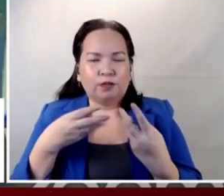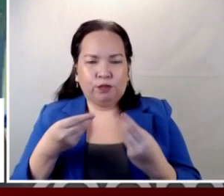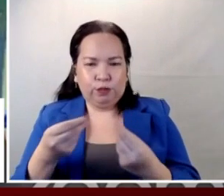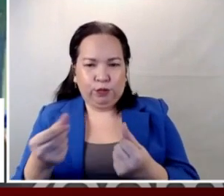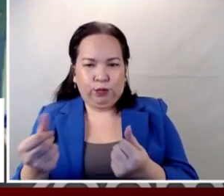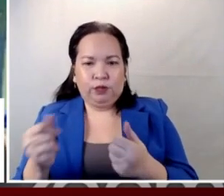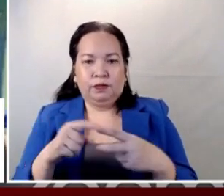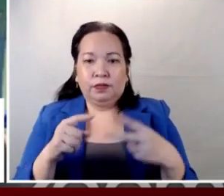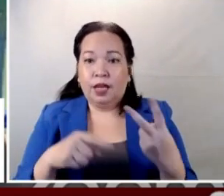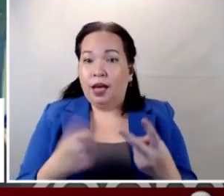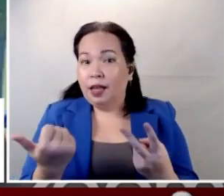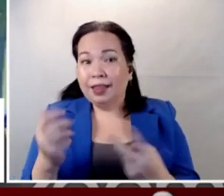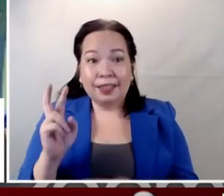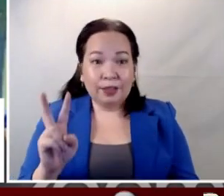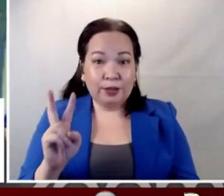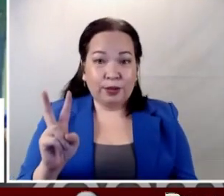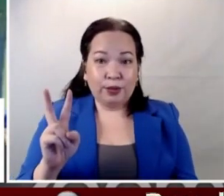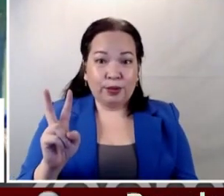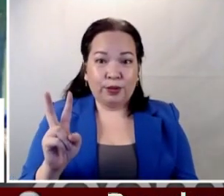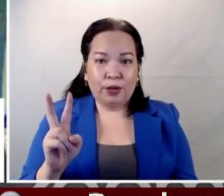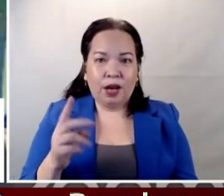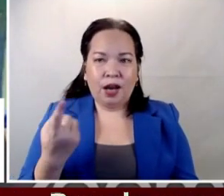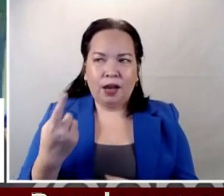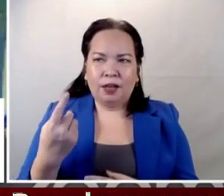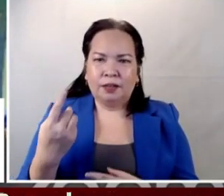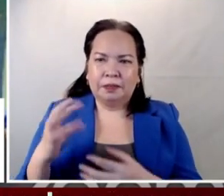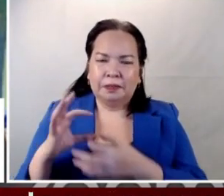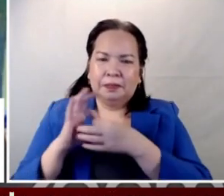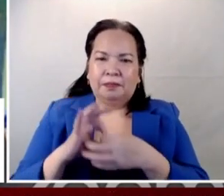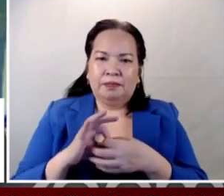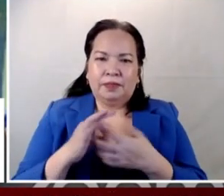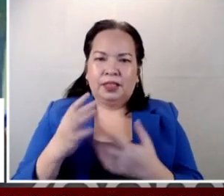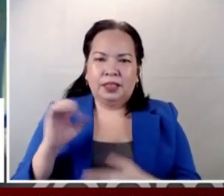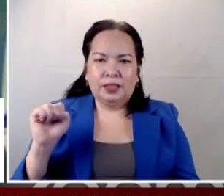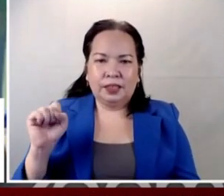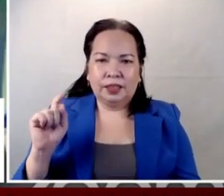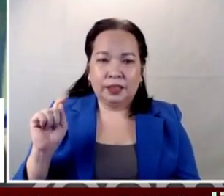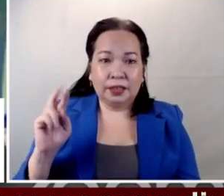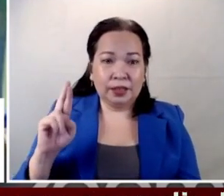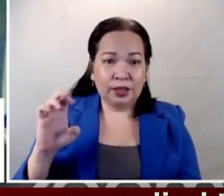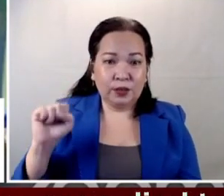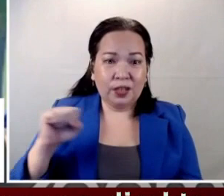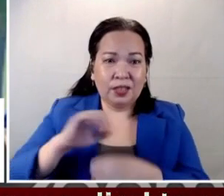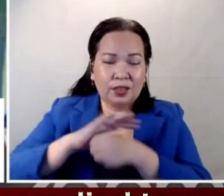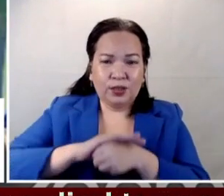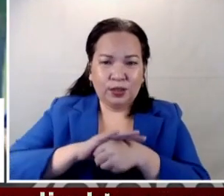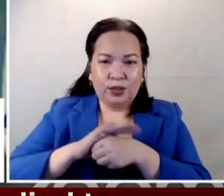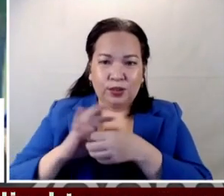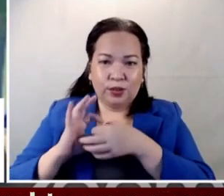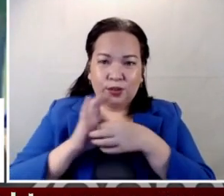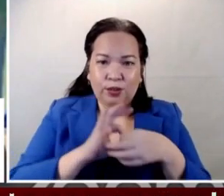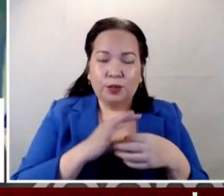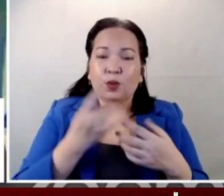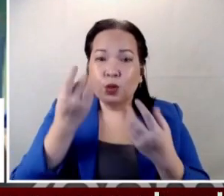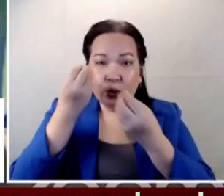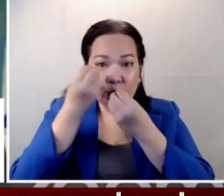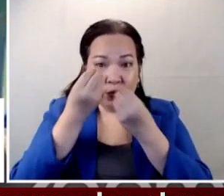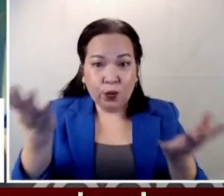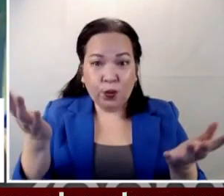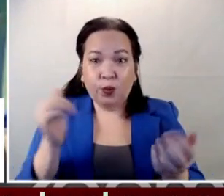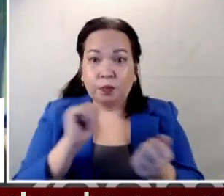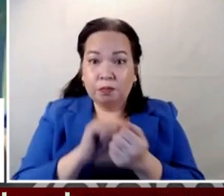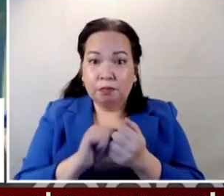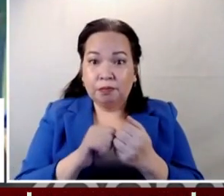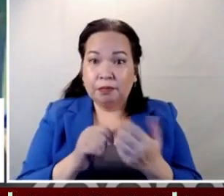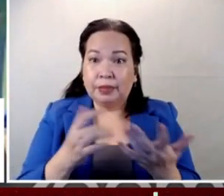may dalawang stress related, no? Yung sa immunization. Let me caution all of you, it's not official yet. We